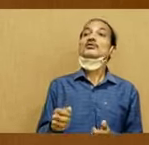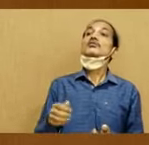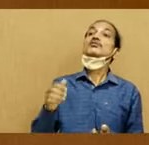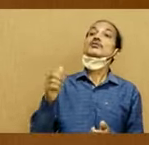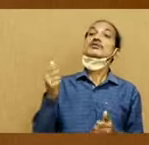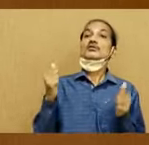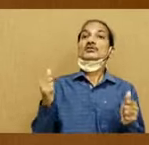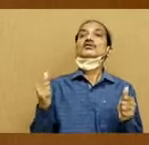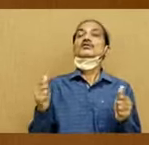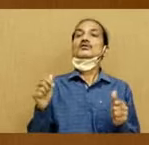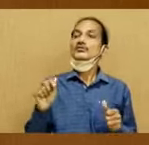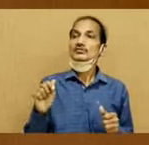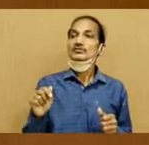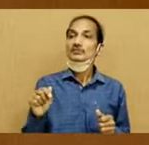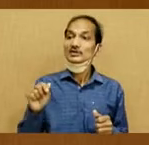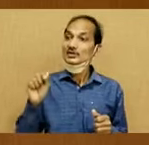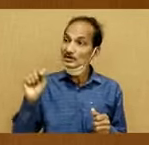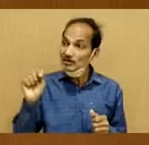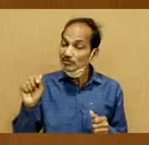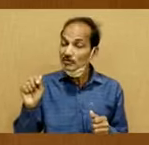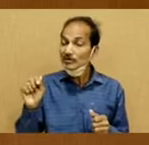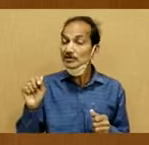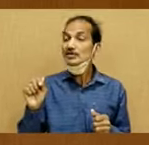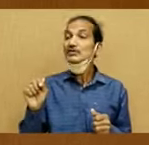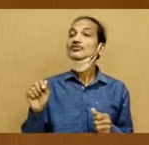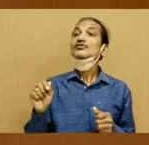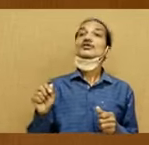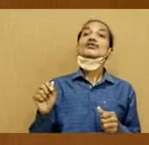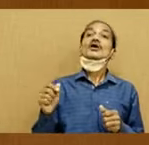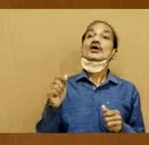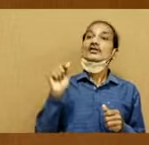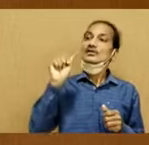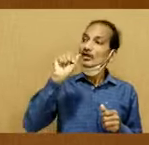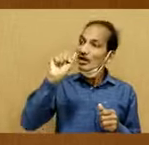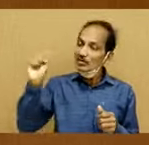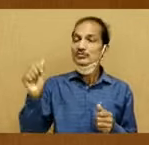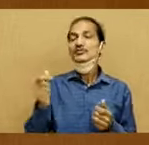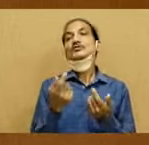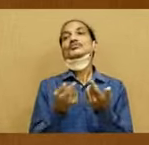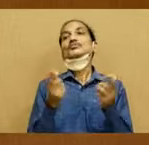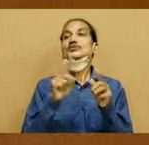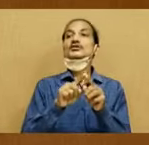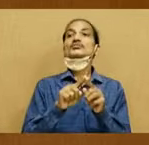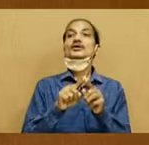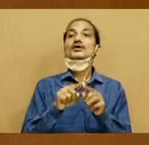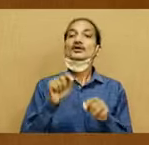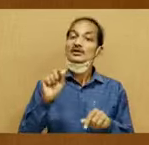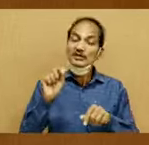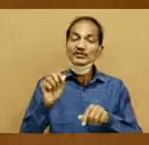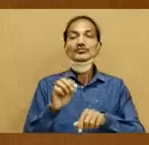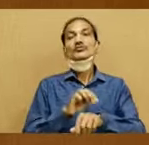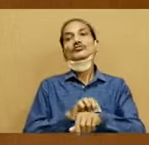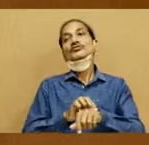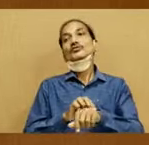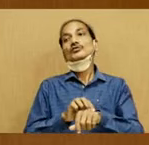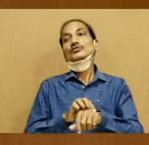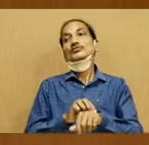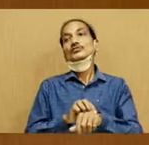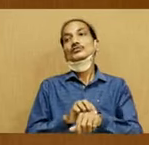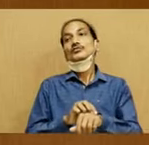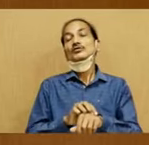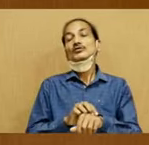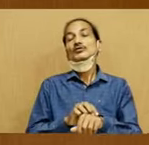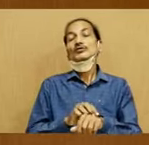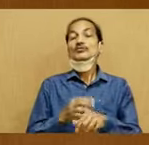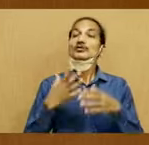ଆପଣଙ୍କ ପରିବାର, ପୁରା ସମାଜ ଏହି ସଂକ୍ରମଣରୁ ରକ୍ଷା ପାଇବ। ଆମେ କହୁଛୁ